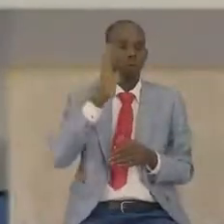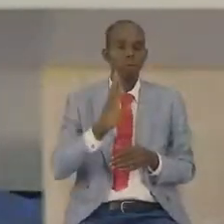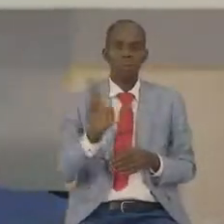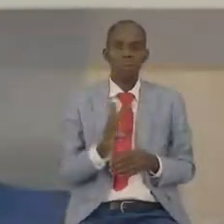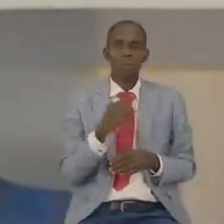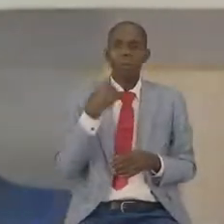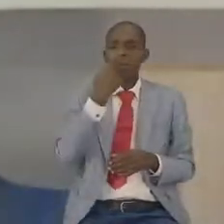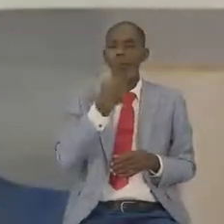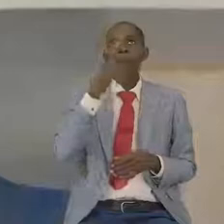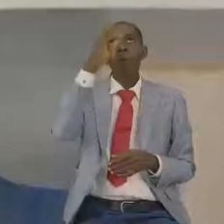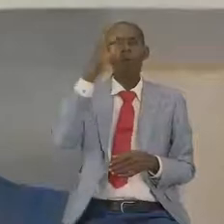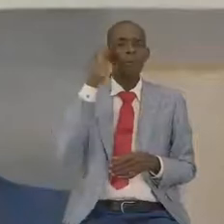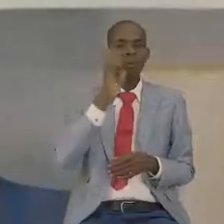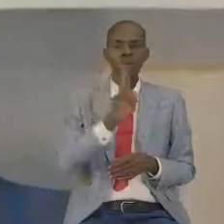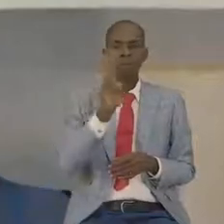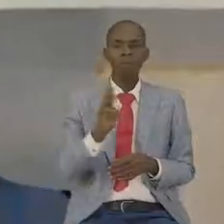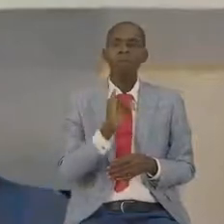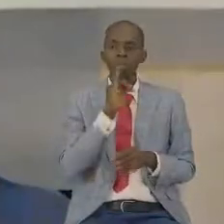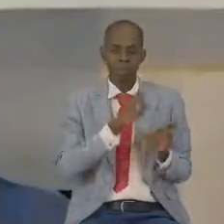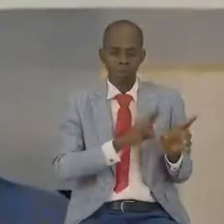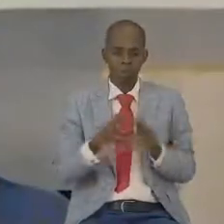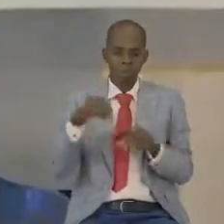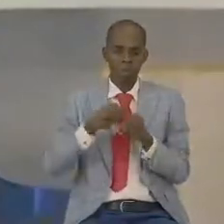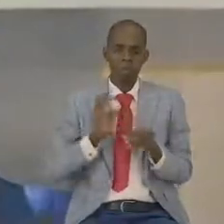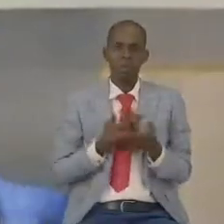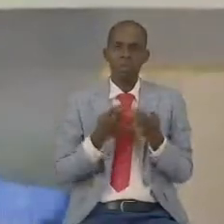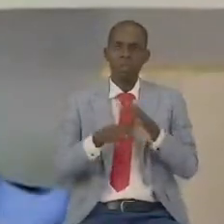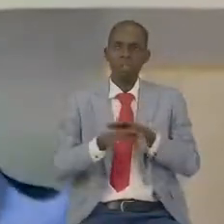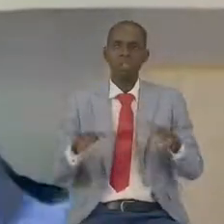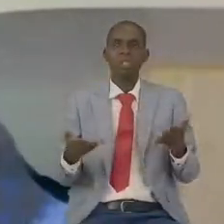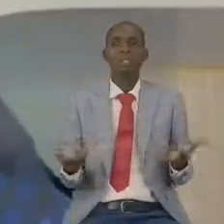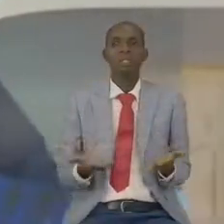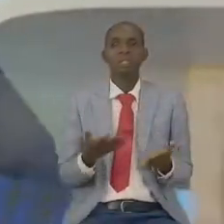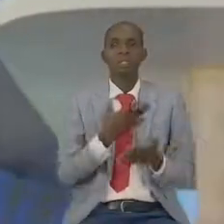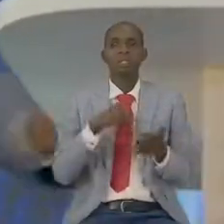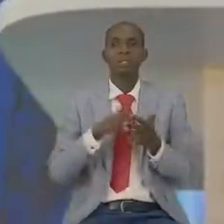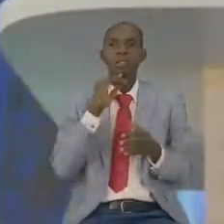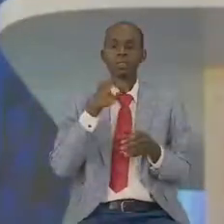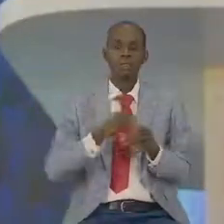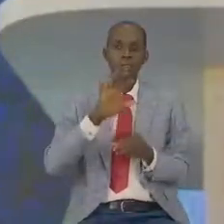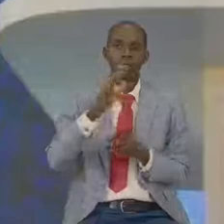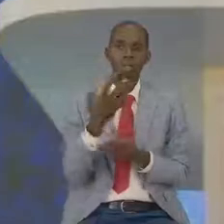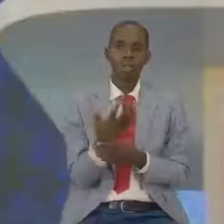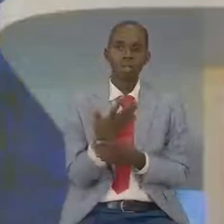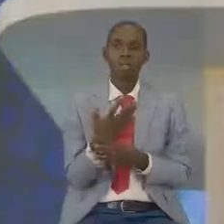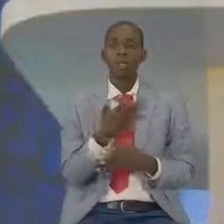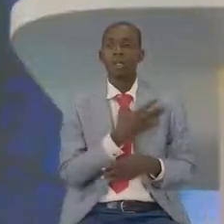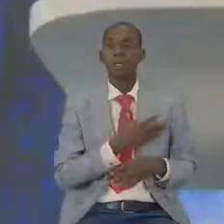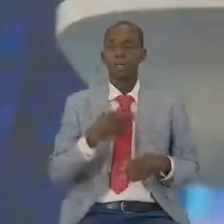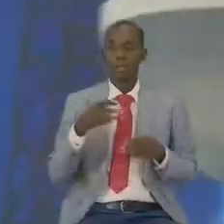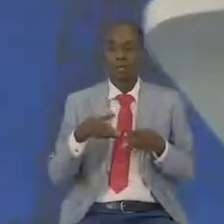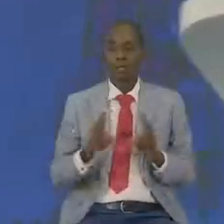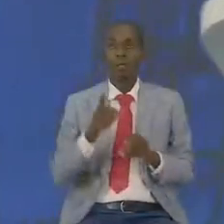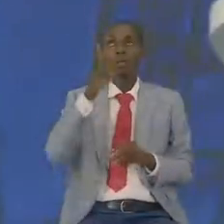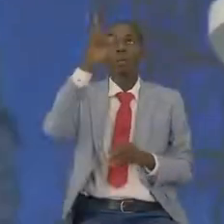Dieu va utiliser, c'est déjà dans notre pays. Et c'est entre tes mains. Et tel que Dieu a utilisé